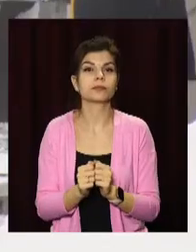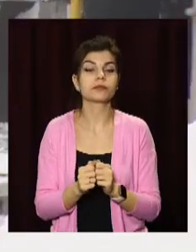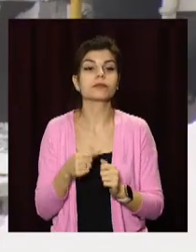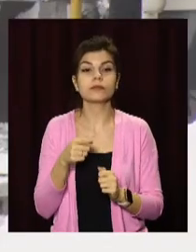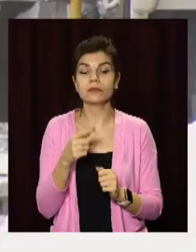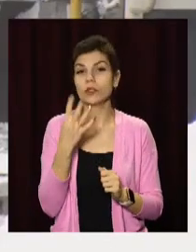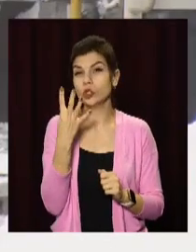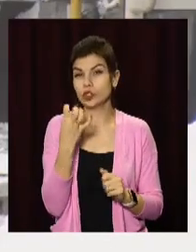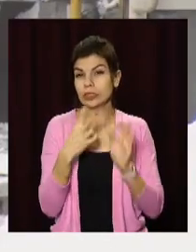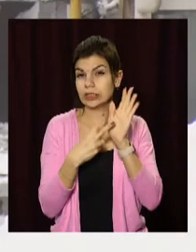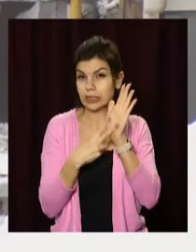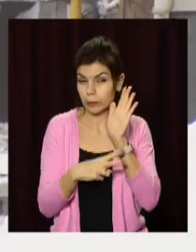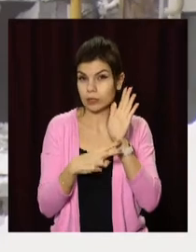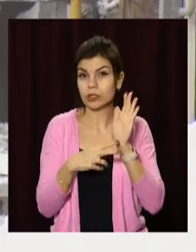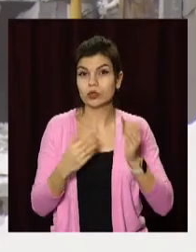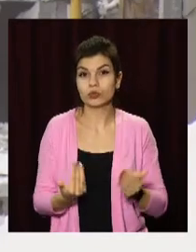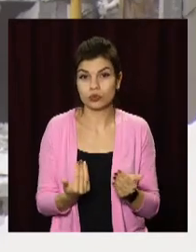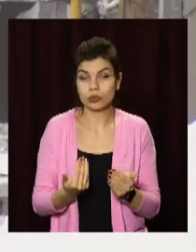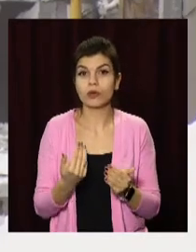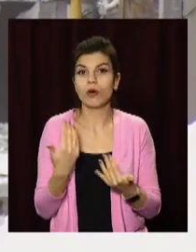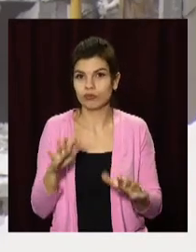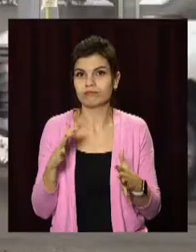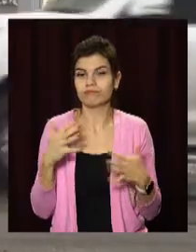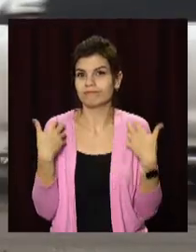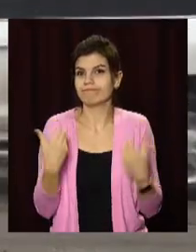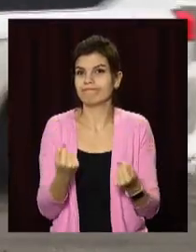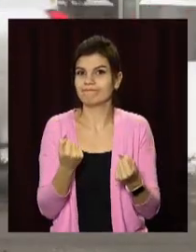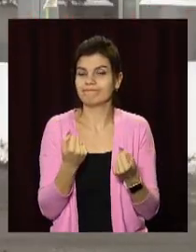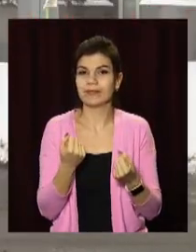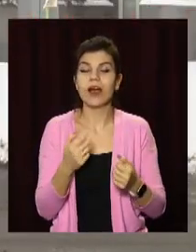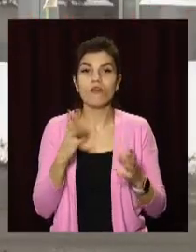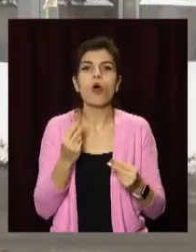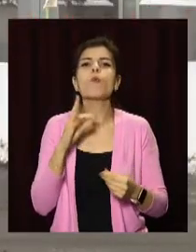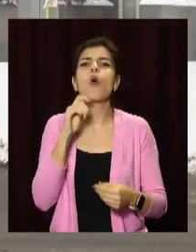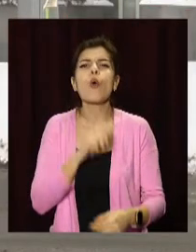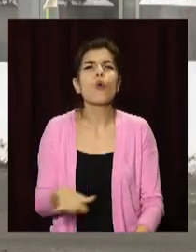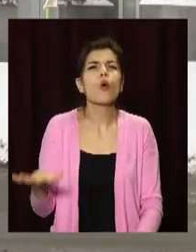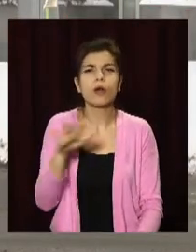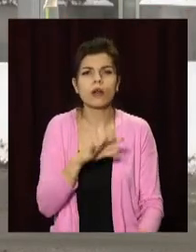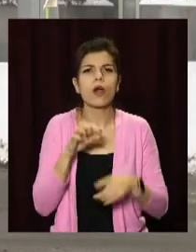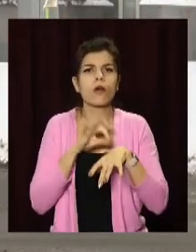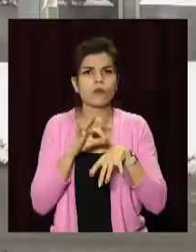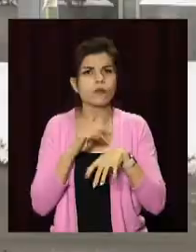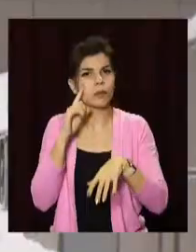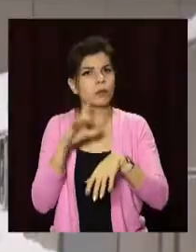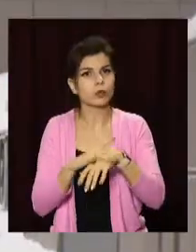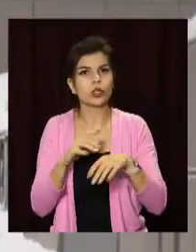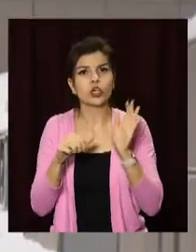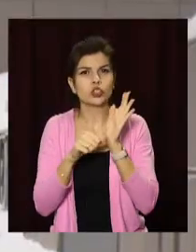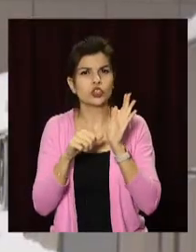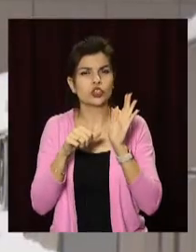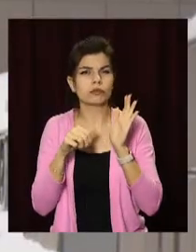цьому 470 мешканців недугу подолали. Загалом по Україні за попередню добу хворобу діагностувало майже